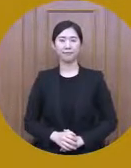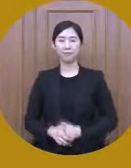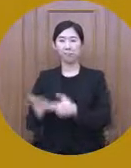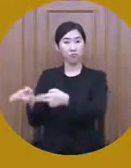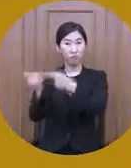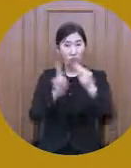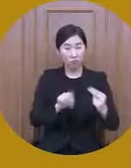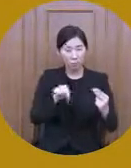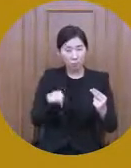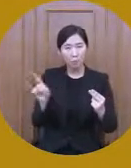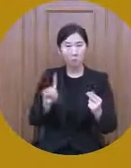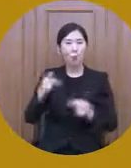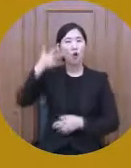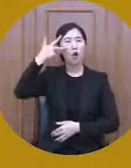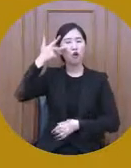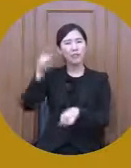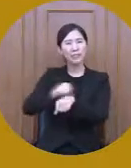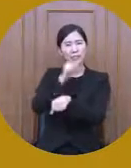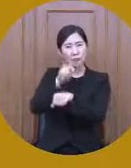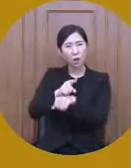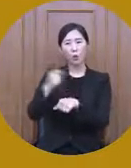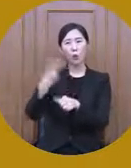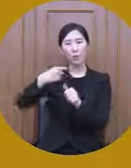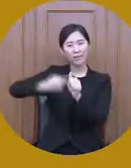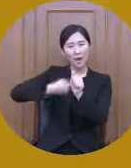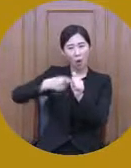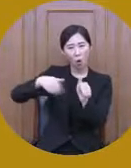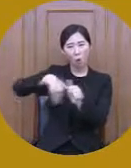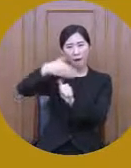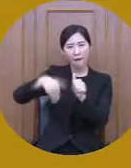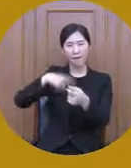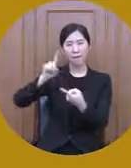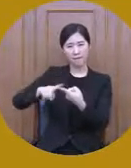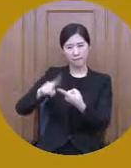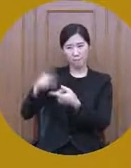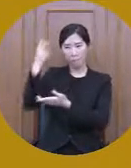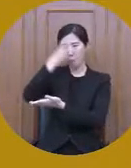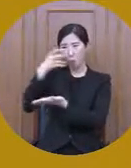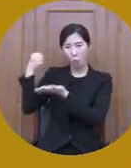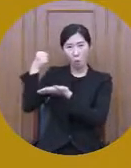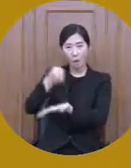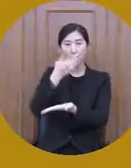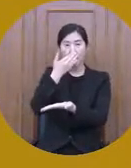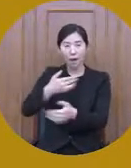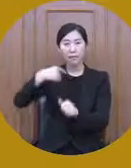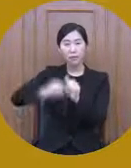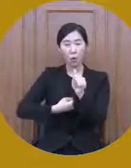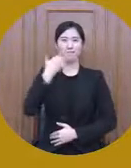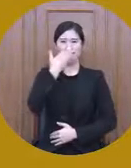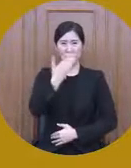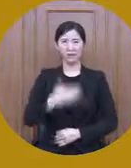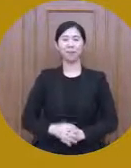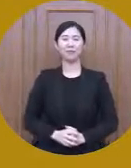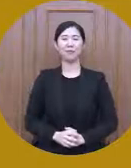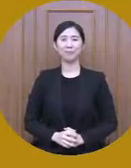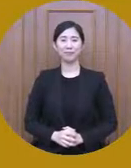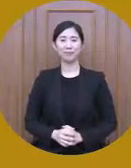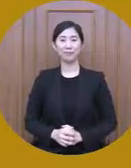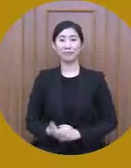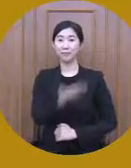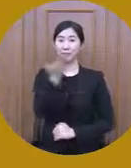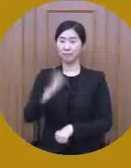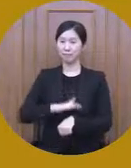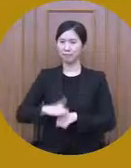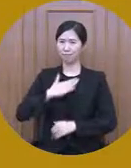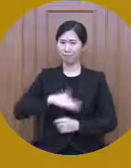문화예술교는 여주의 특성과 자연환경을 보존하며 탄소저감을 이루는 도시재생의 마중물이 될 것입니다. 잘